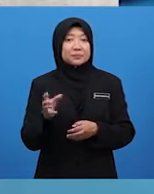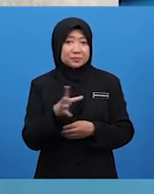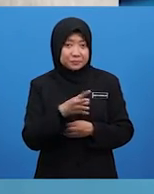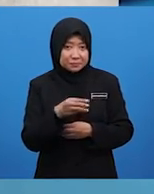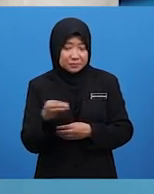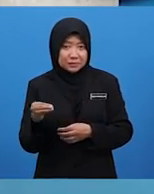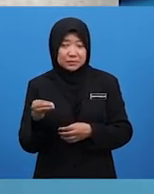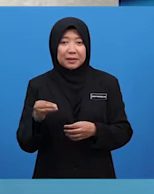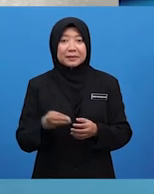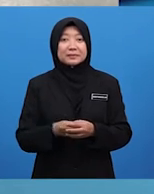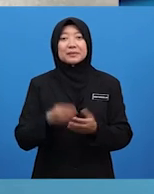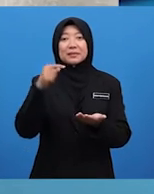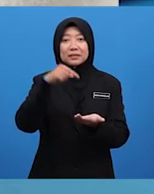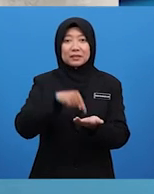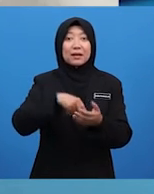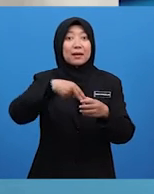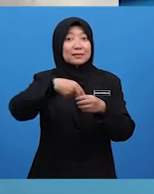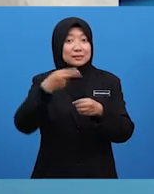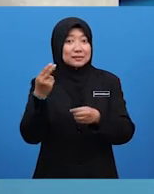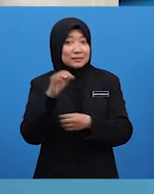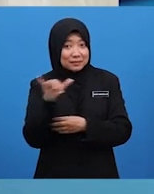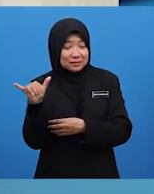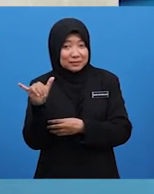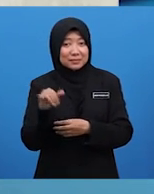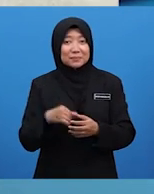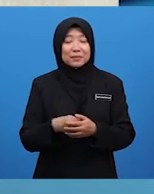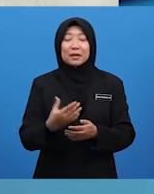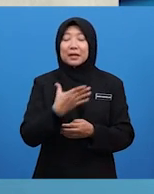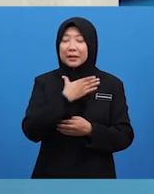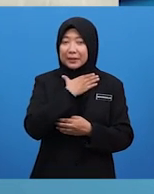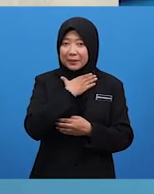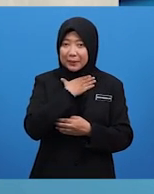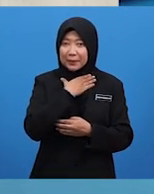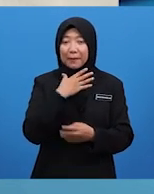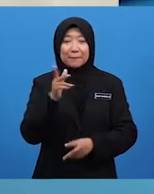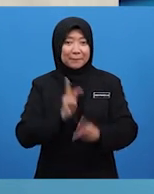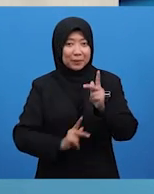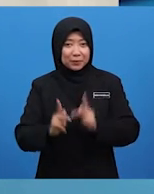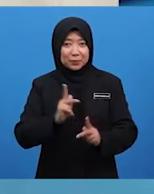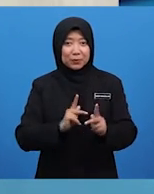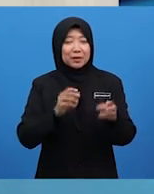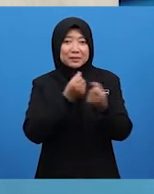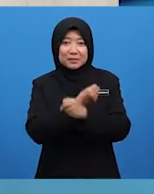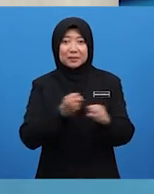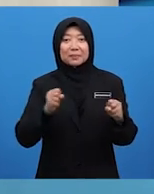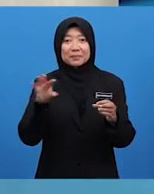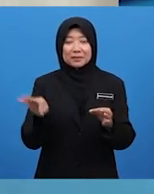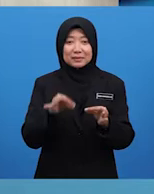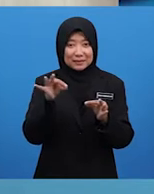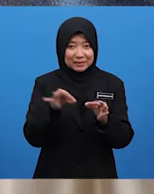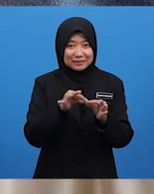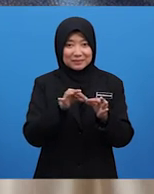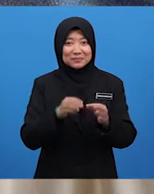Dan inilah hasilnya ya murid-murid. Leher baju kurung yang siap dijahit.